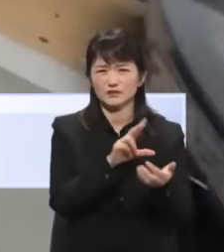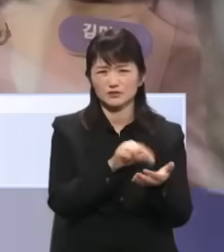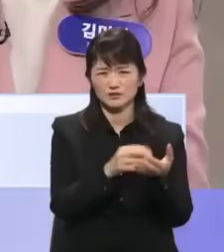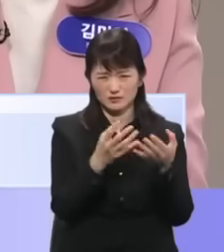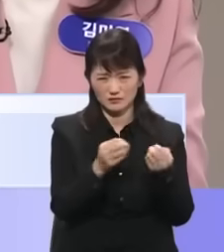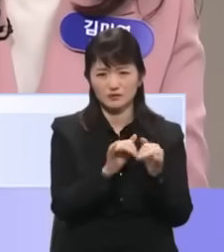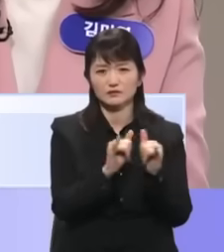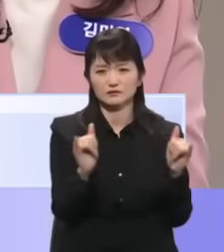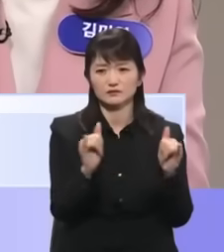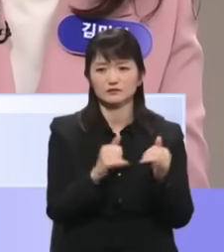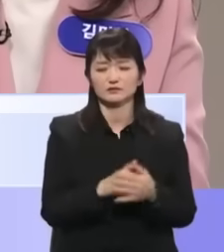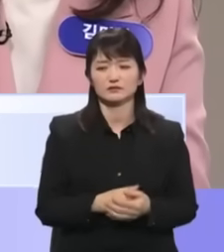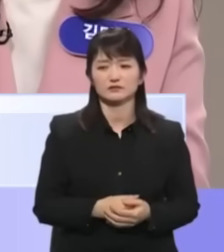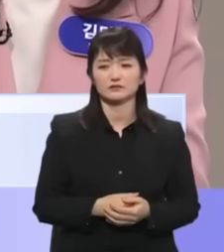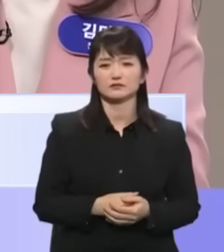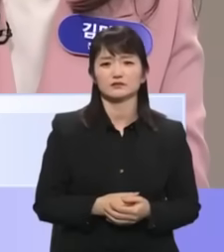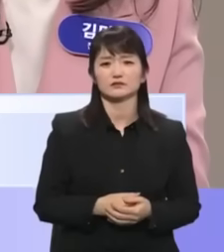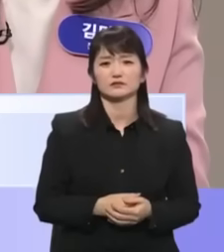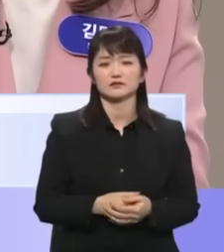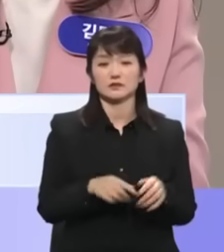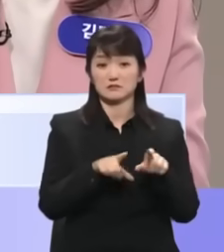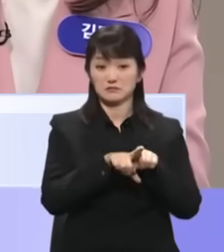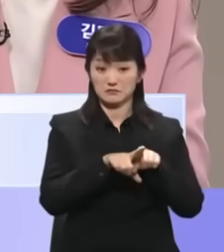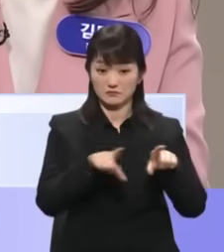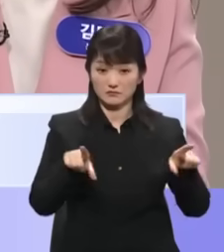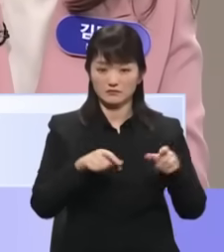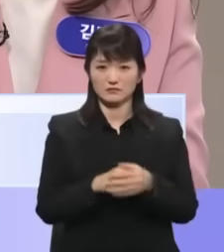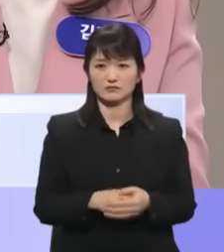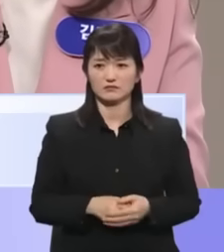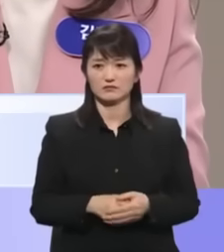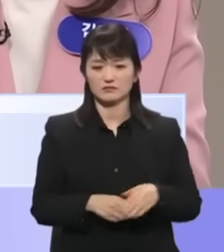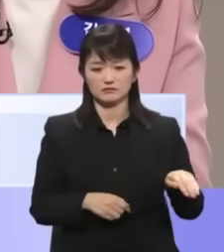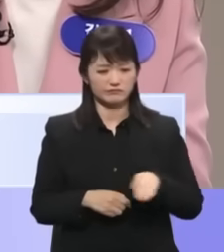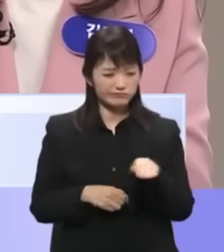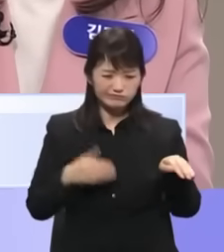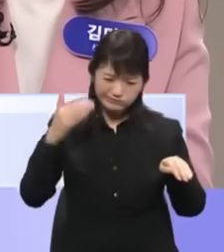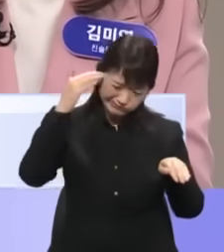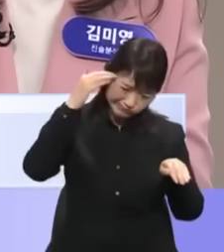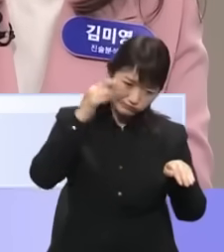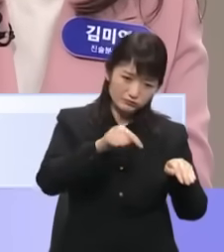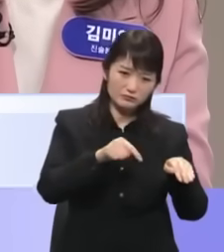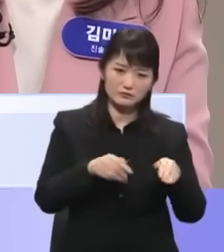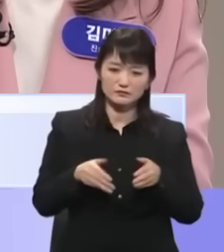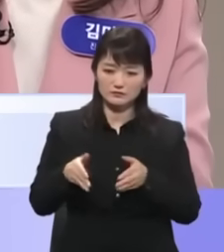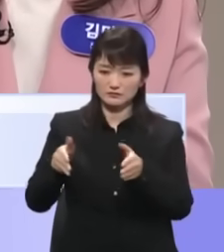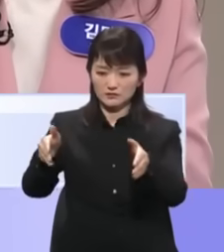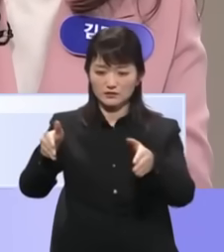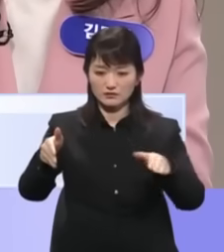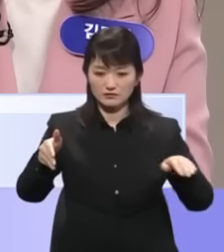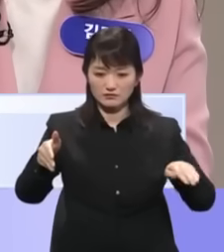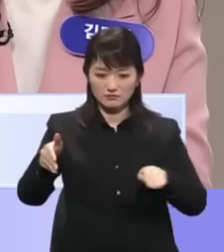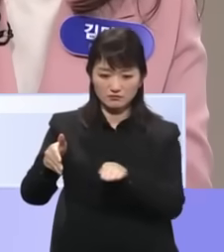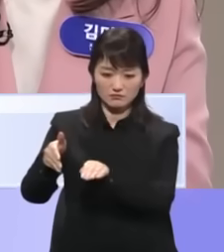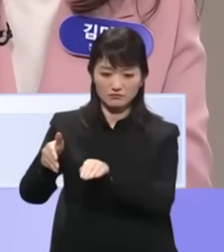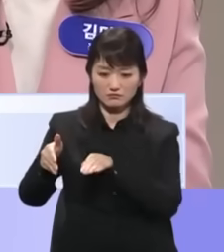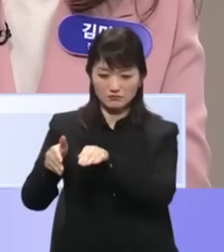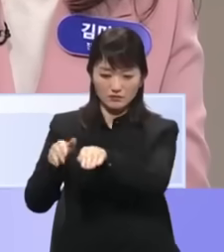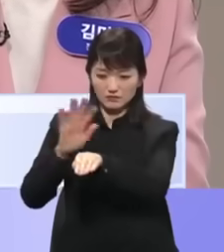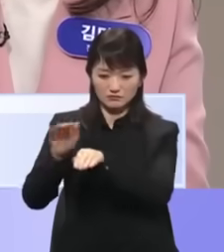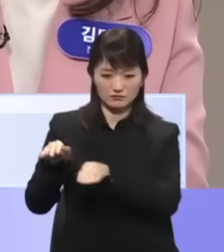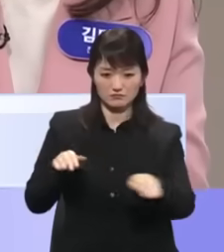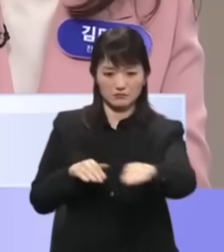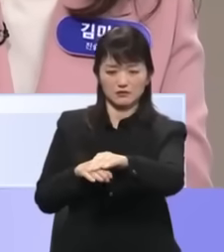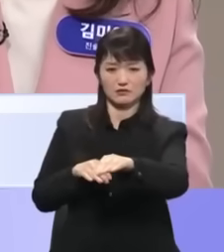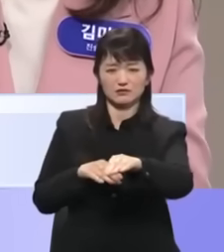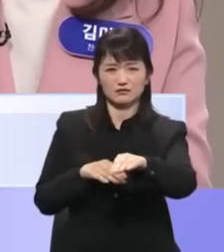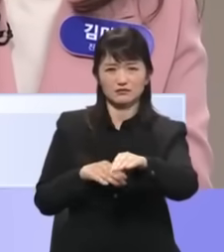사람이다라고 이제 이야기를 하거든요 평소에도 통행에 대한 방해라도 아니면 차선을 지키지 않는 이제 그런 부분들이 있었다라는 걸